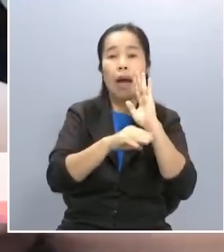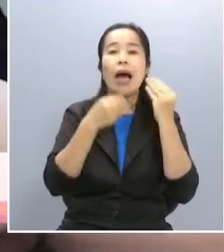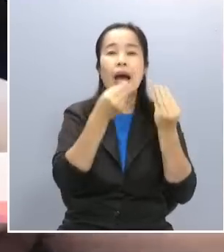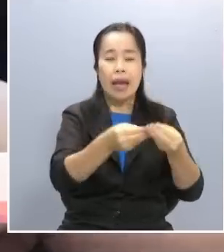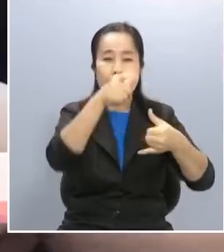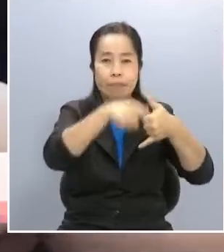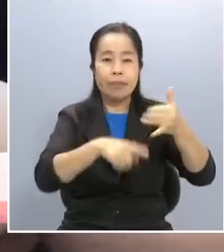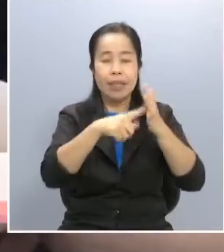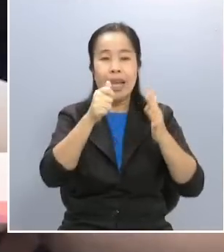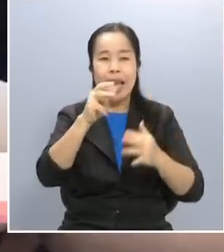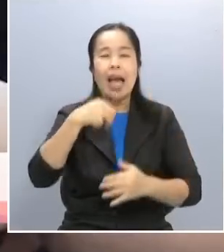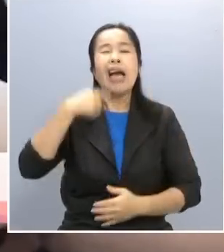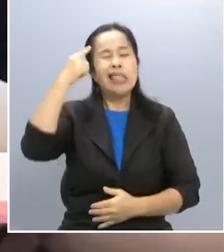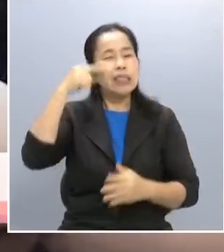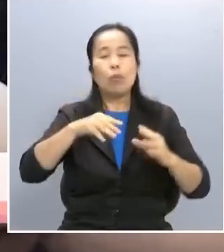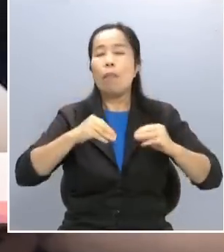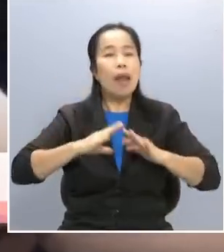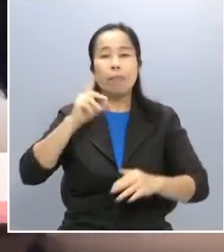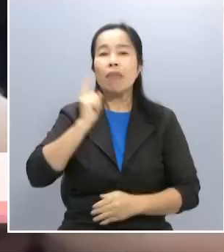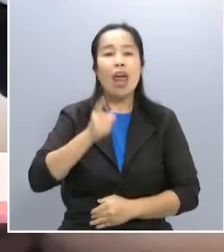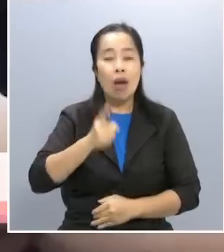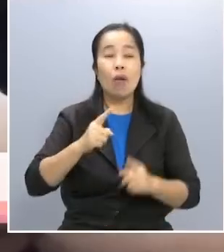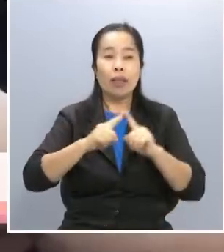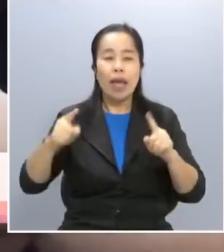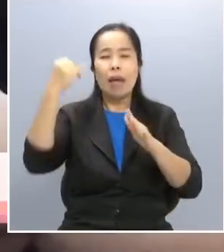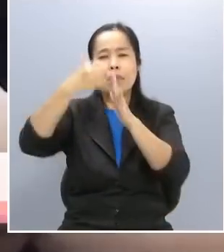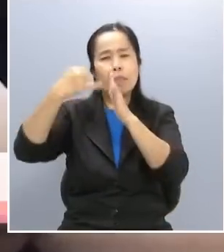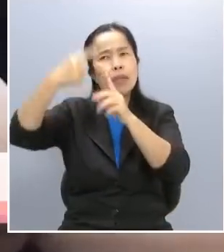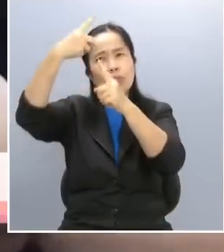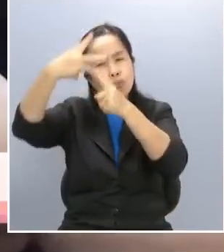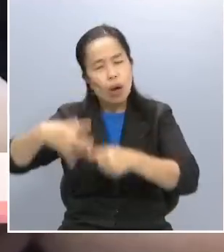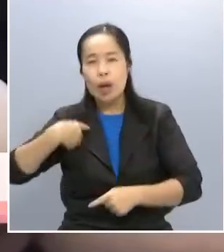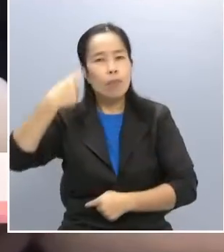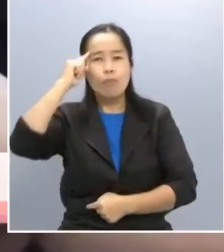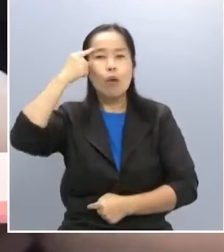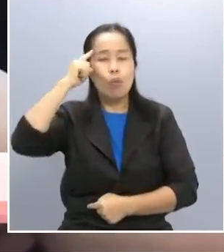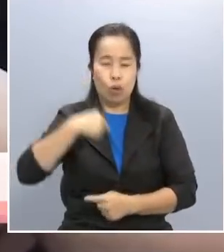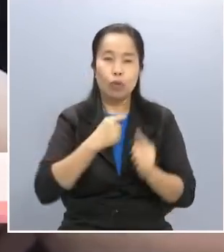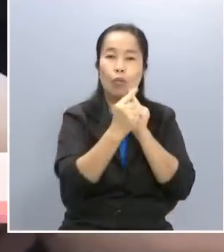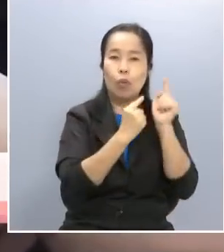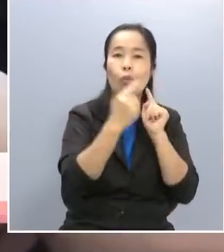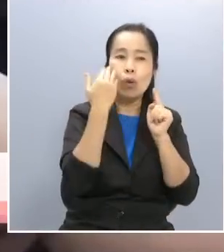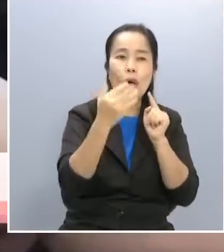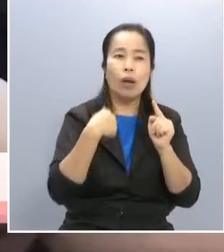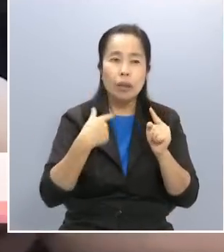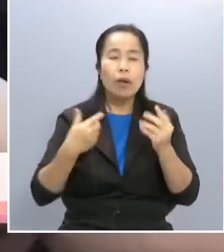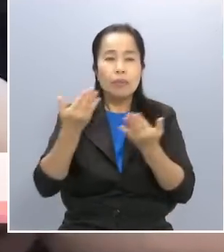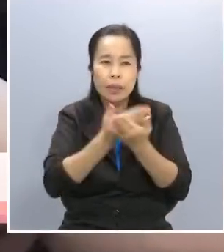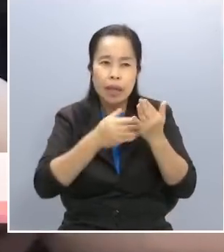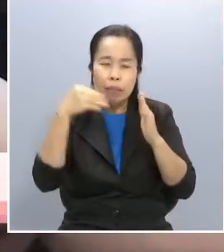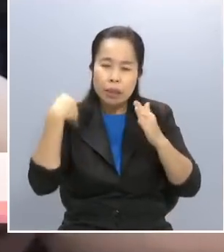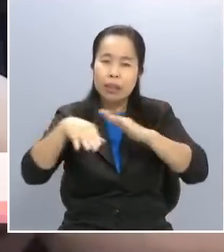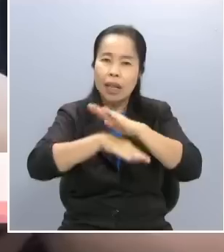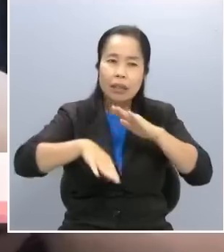อมจะไม่รับสารภาพคดีของก้อยส่วนคดีอื่นๆต้องไปคุยกับแอมก่อนซึ่งก็ต้องดูก็ต้องพิจารณาจากพยานหลักฐ